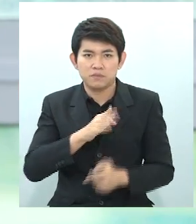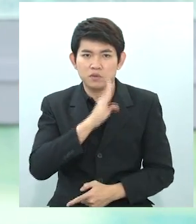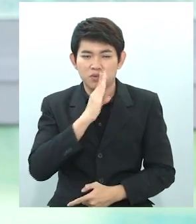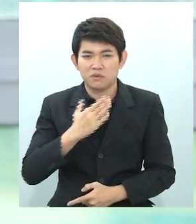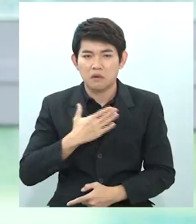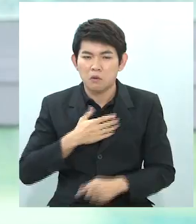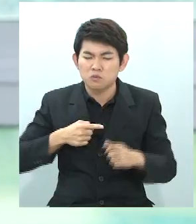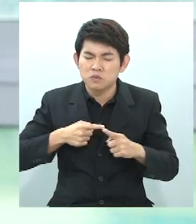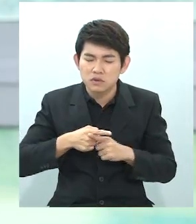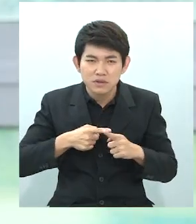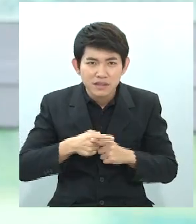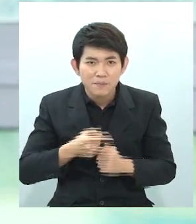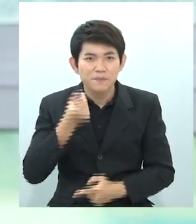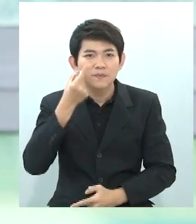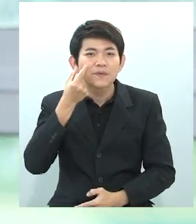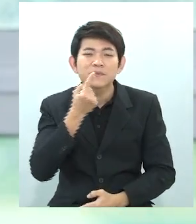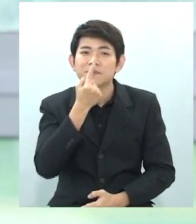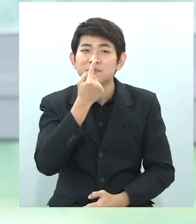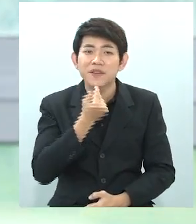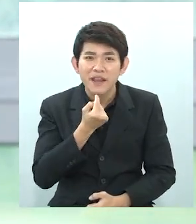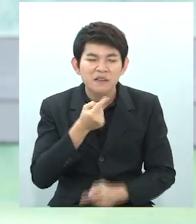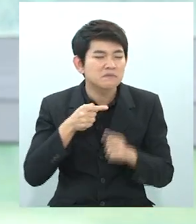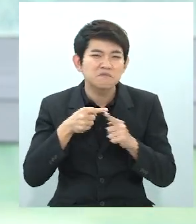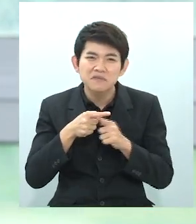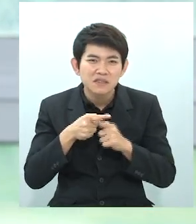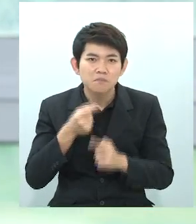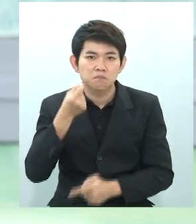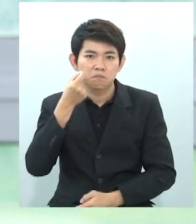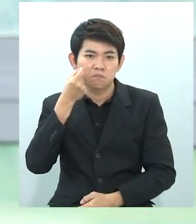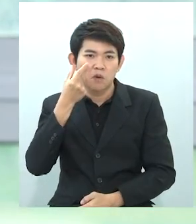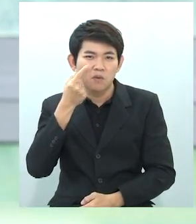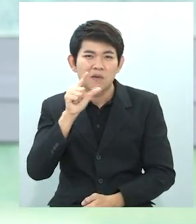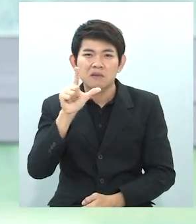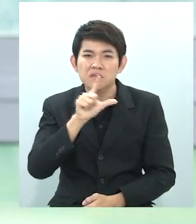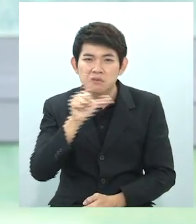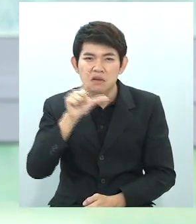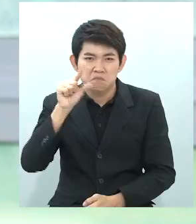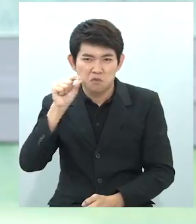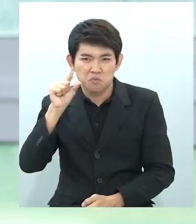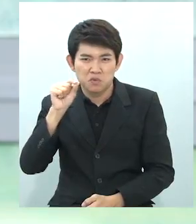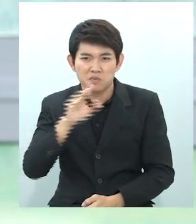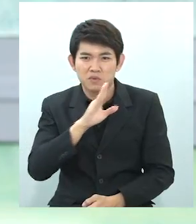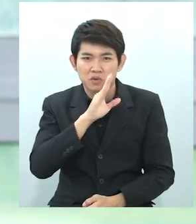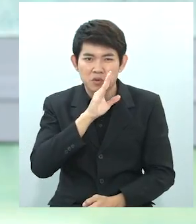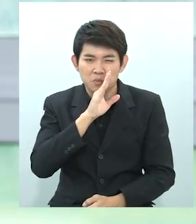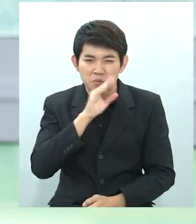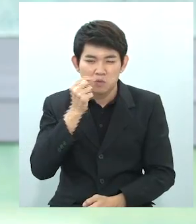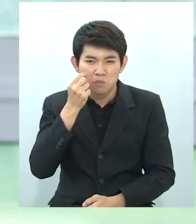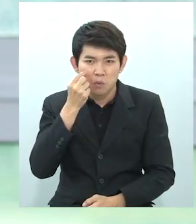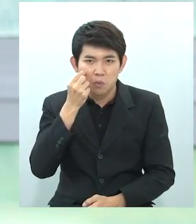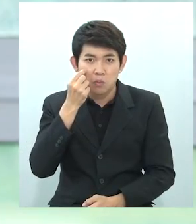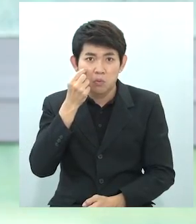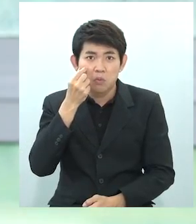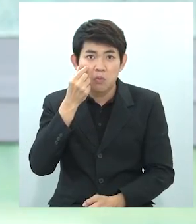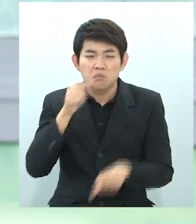แต่น้อยๆนะคะก็จะเป็นตุ่มแดงอักเสบนะคะตุ่มหนองถ้าเกิดตุ่มหนองและตุ่มแดงใหญ่ขึ้นเราก็อาจจะเรียก